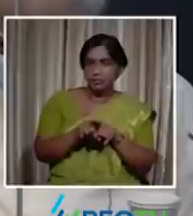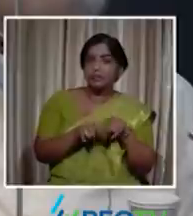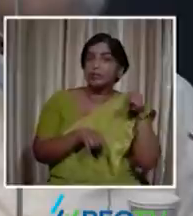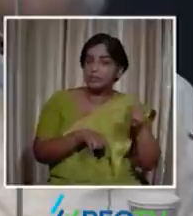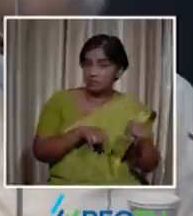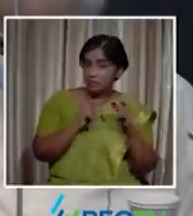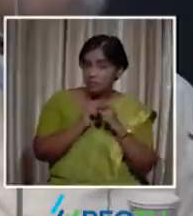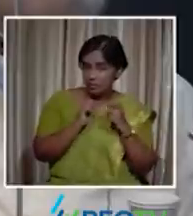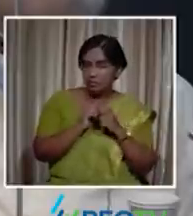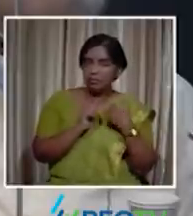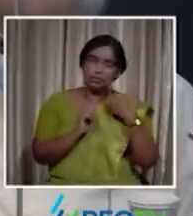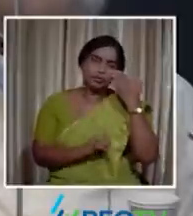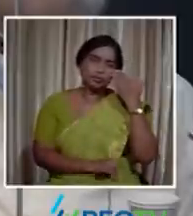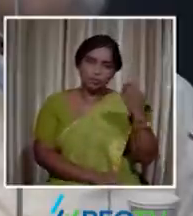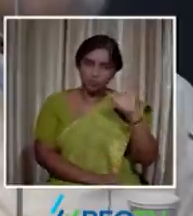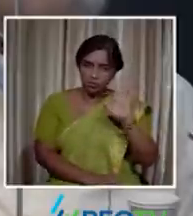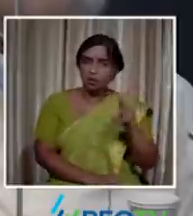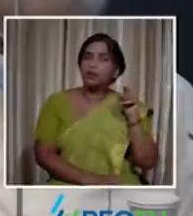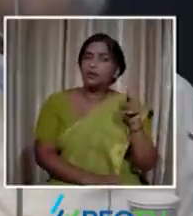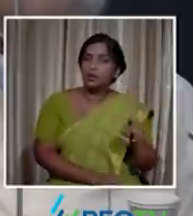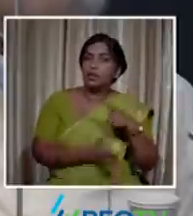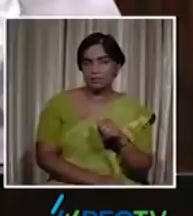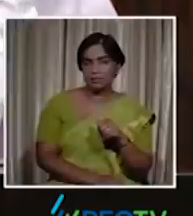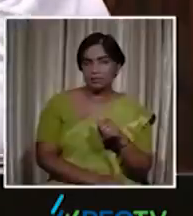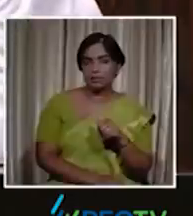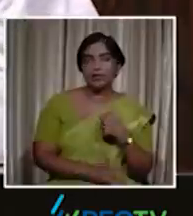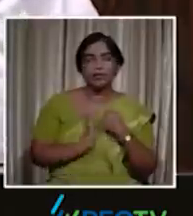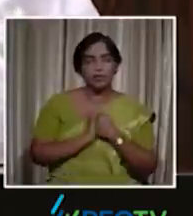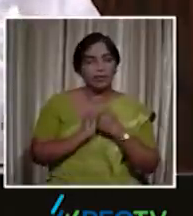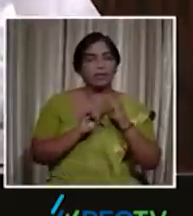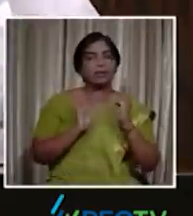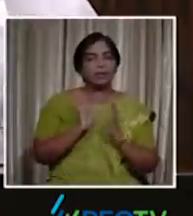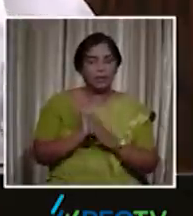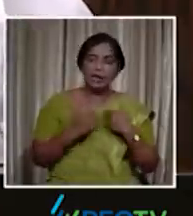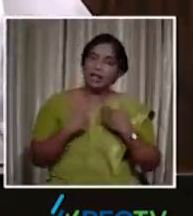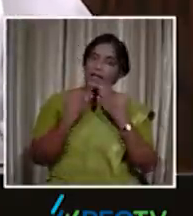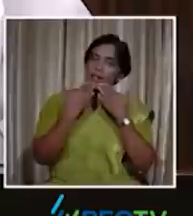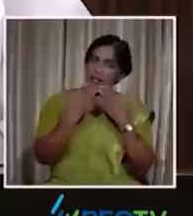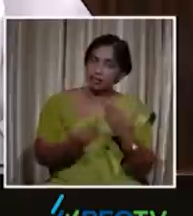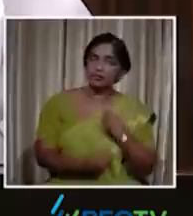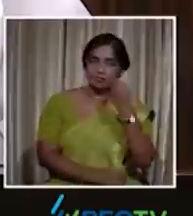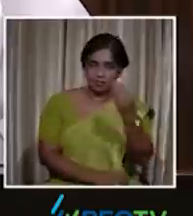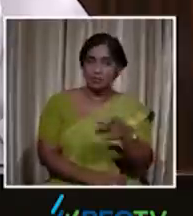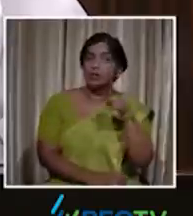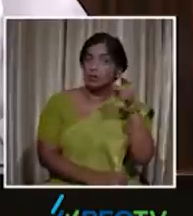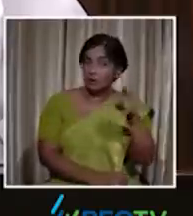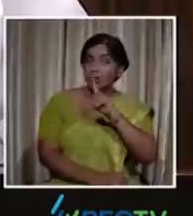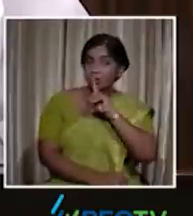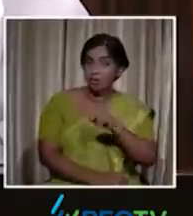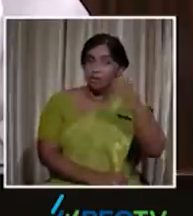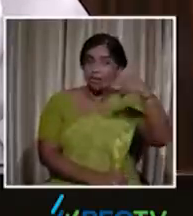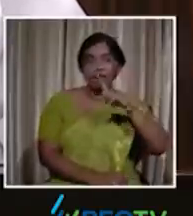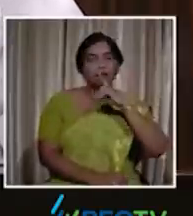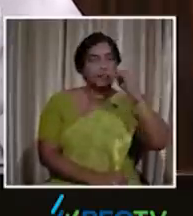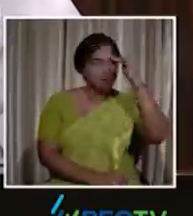නොයා ඒකඟතාවයකින් නියෝජ්‍ය කතානායකවරයෙකු තෝරාපත් කරගන්නා ලෙසයි. කෙසේ වෙතත් මන්ත්‍රීවරුන් පොදු ඒකඟතාවයකට නොපැමිණීමත් සමග